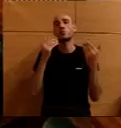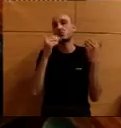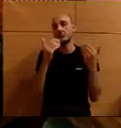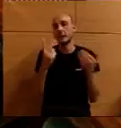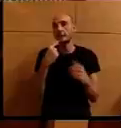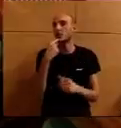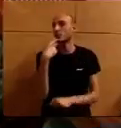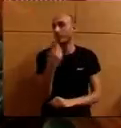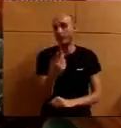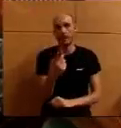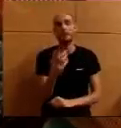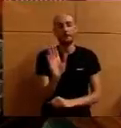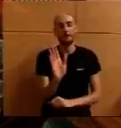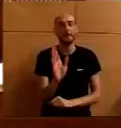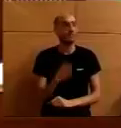Mire, li vaig